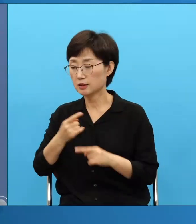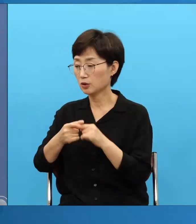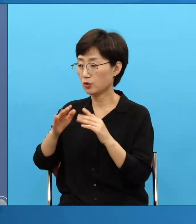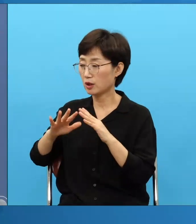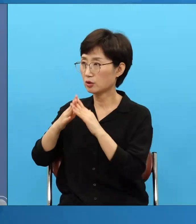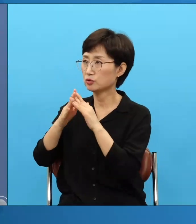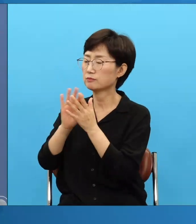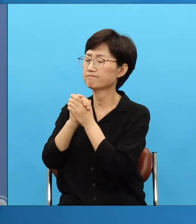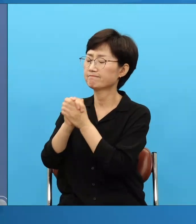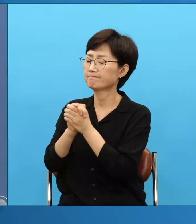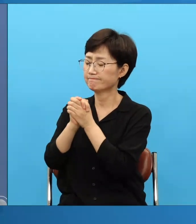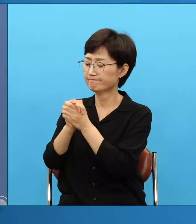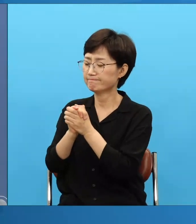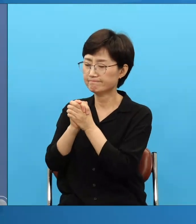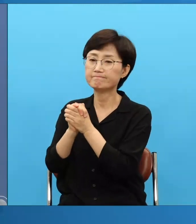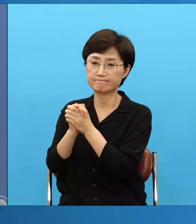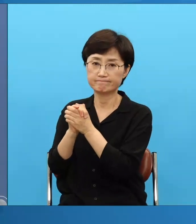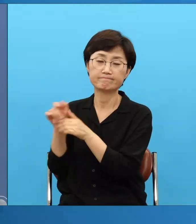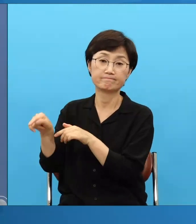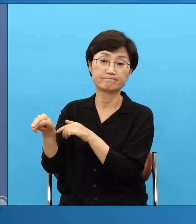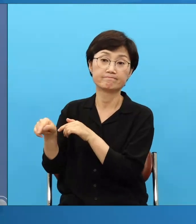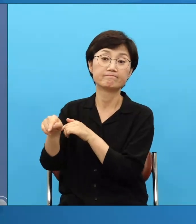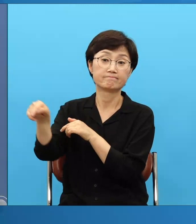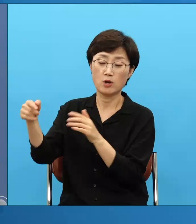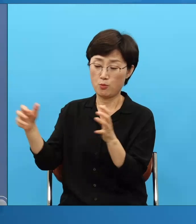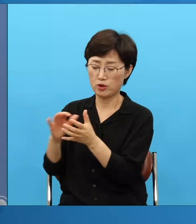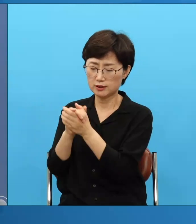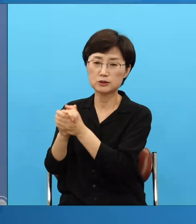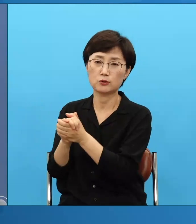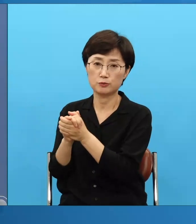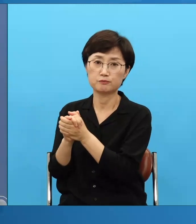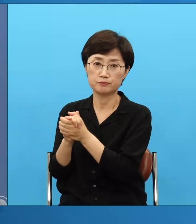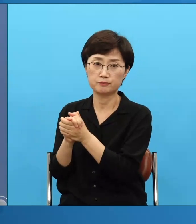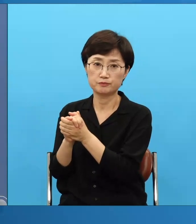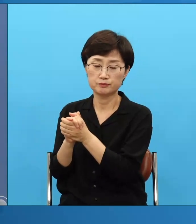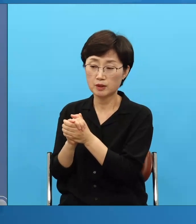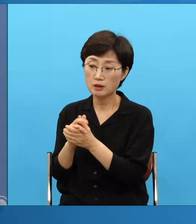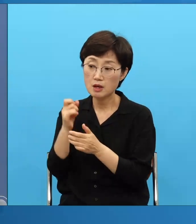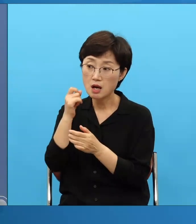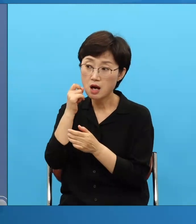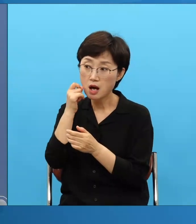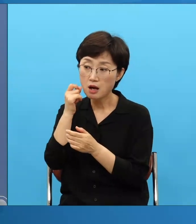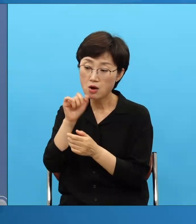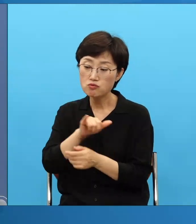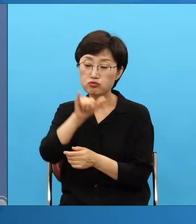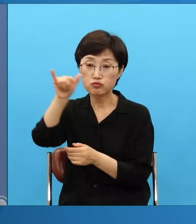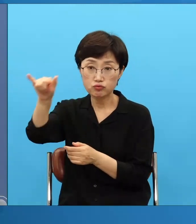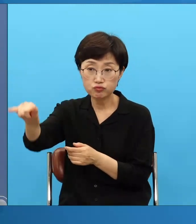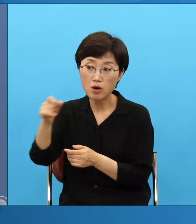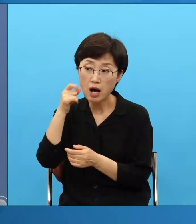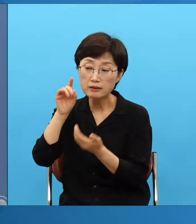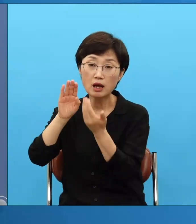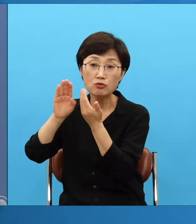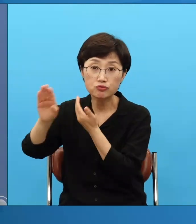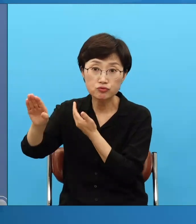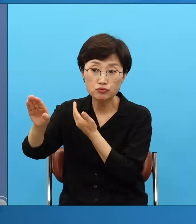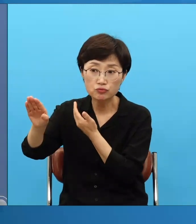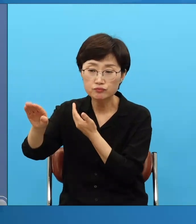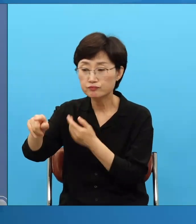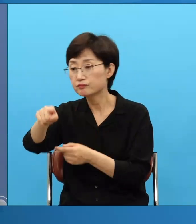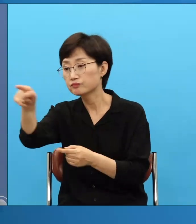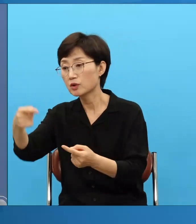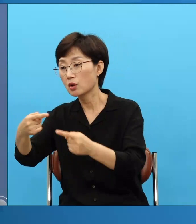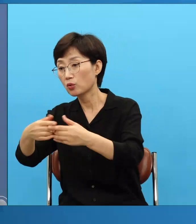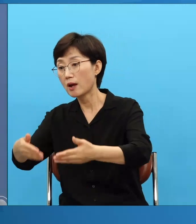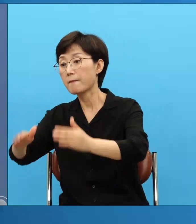and they joined us for our session time meeting in the morning, and they just heard. 돌아가서요 한 달도 안 돼서 성전 완전 만들어 놓은 거 and 구입해서.